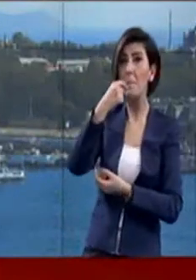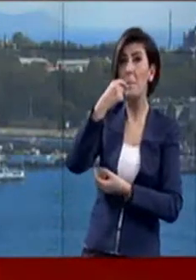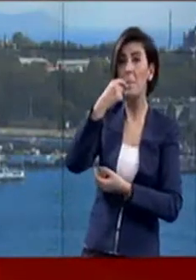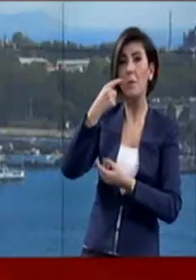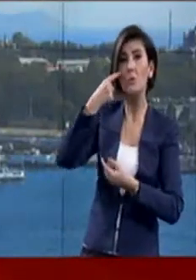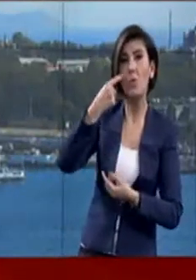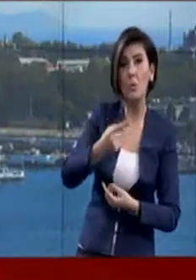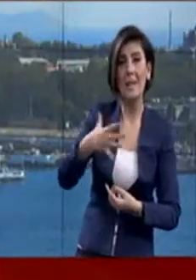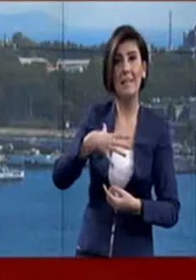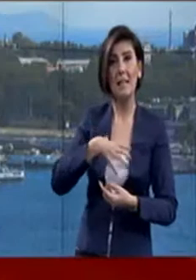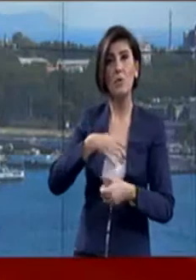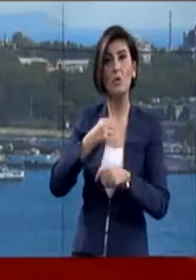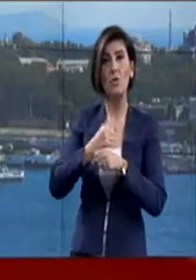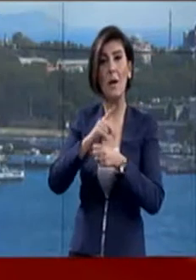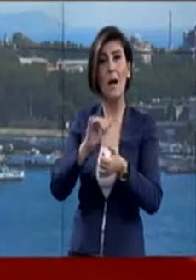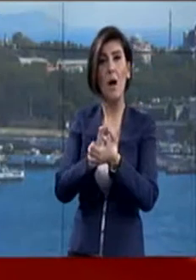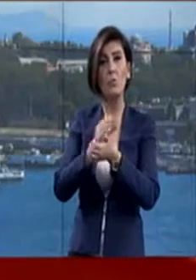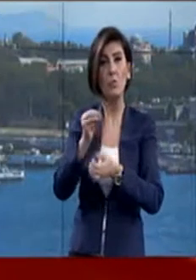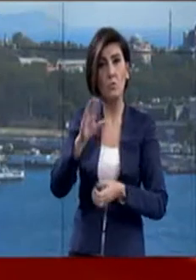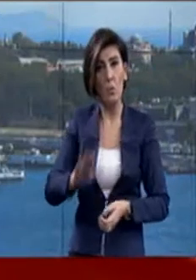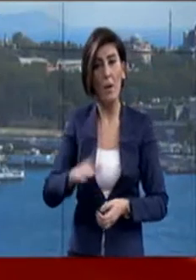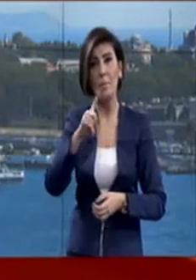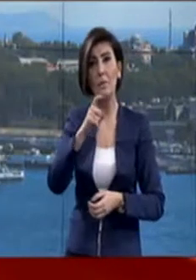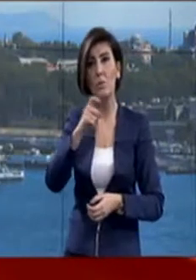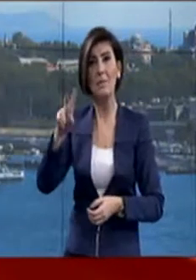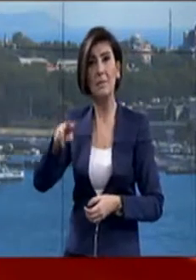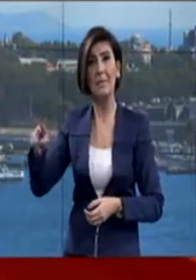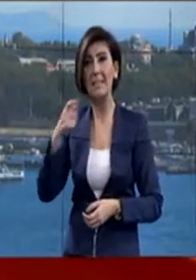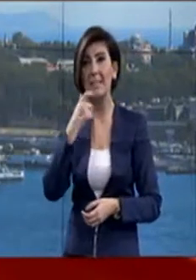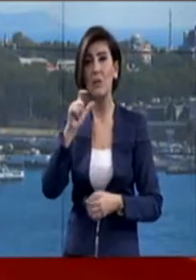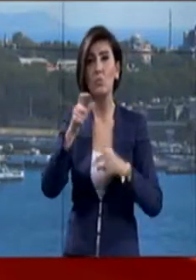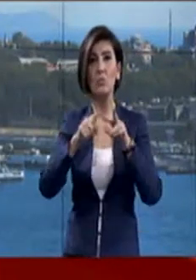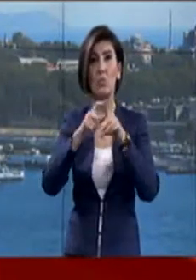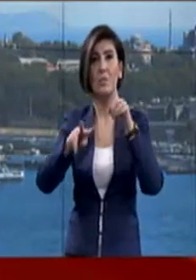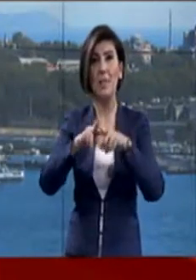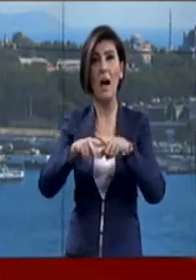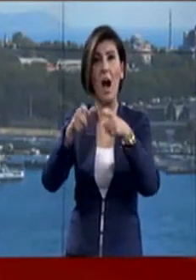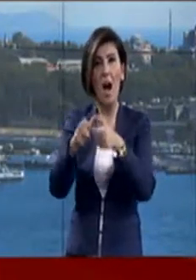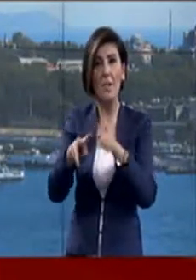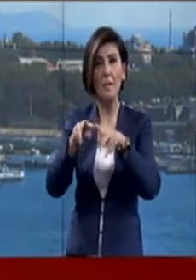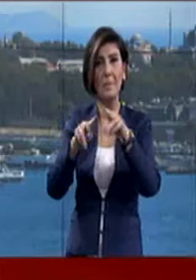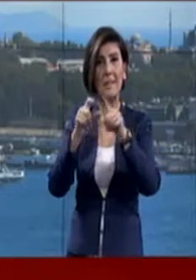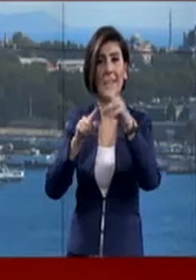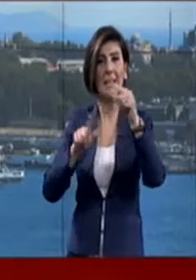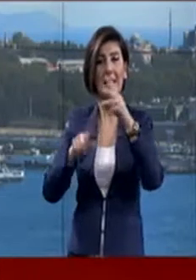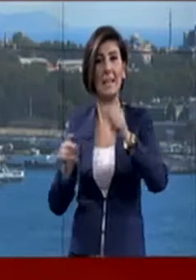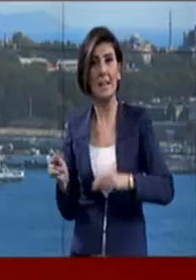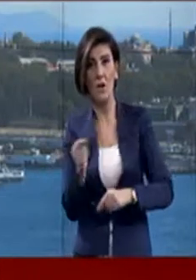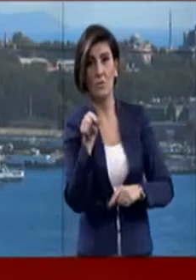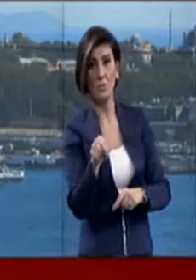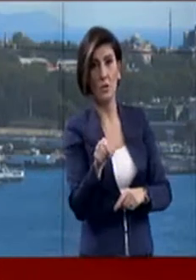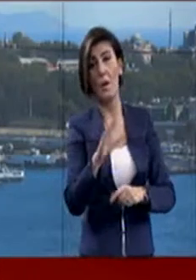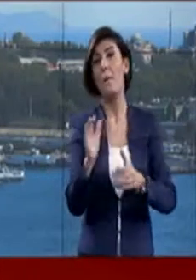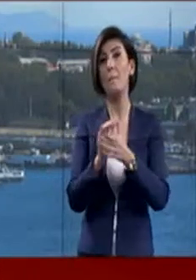bir ailenin çocuğu olan Kamisi 1922 yılında Cunda Adası'ndan Midilli'ye göç etmiş. Nobel Barış Ödülü'ne aday